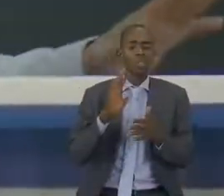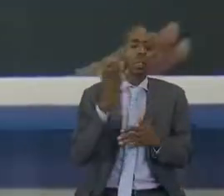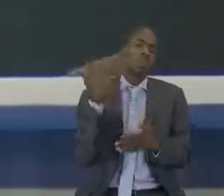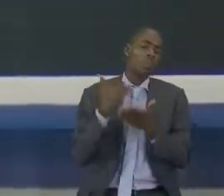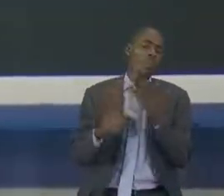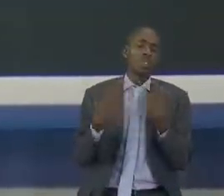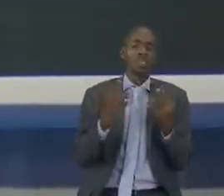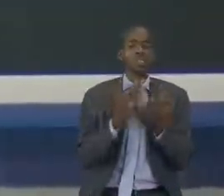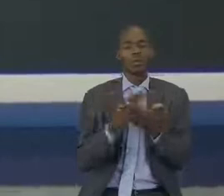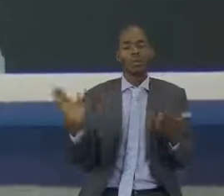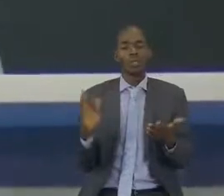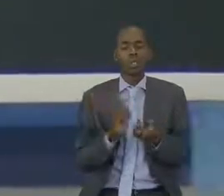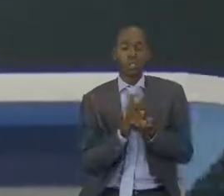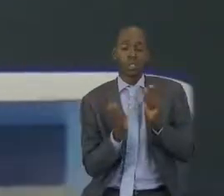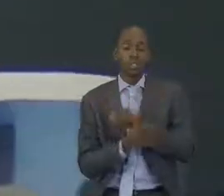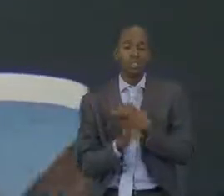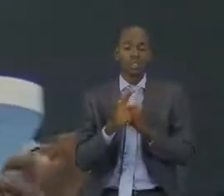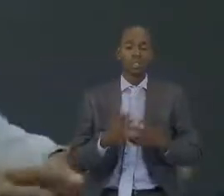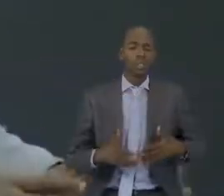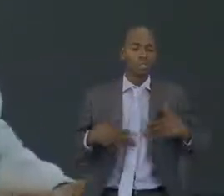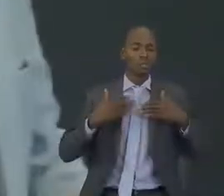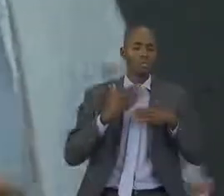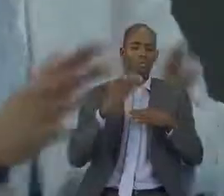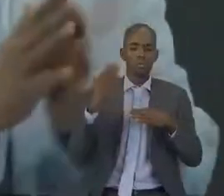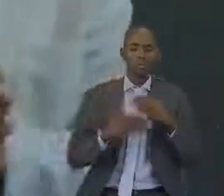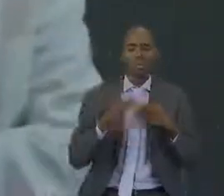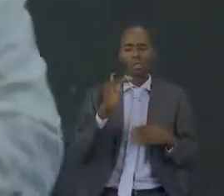Change leur vie complètement